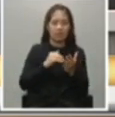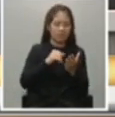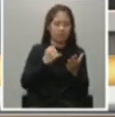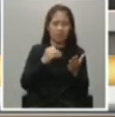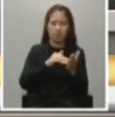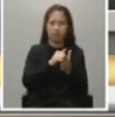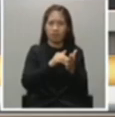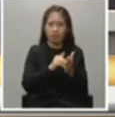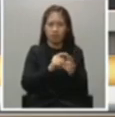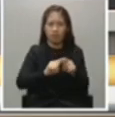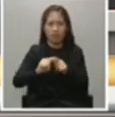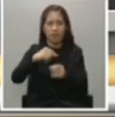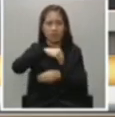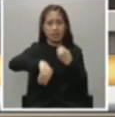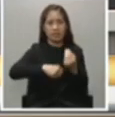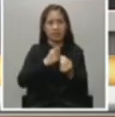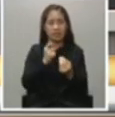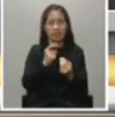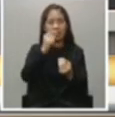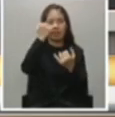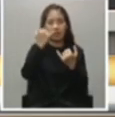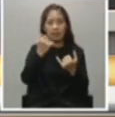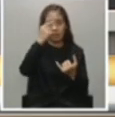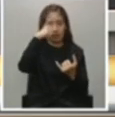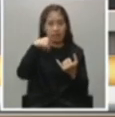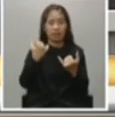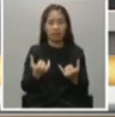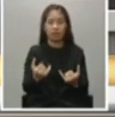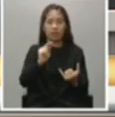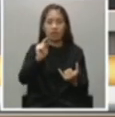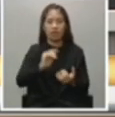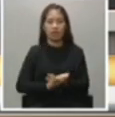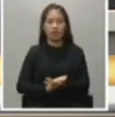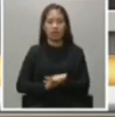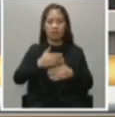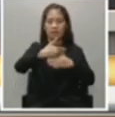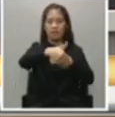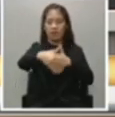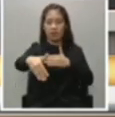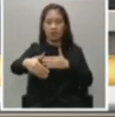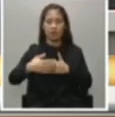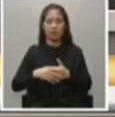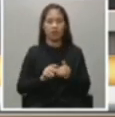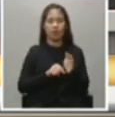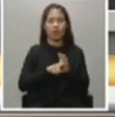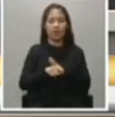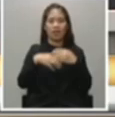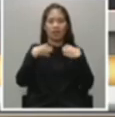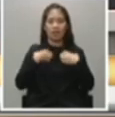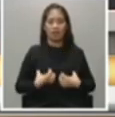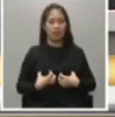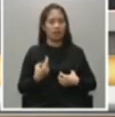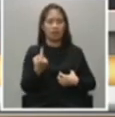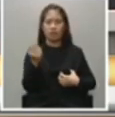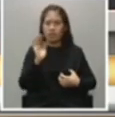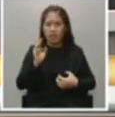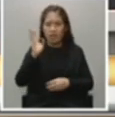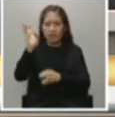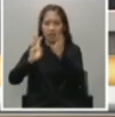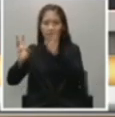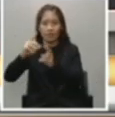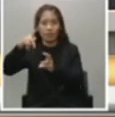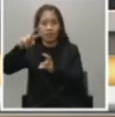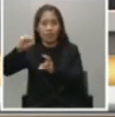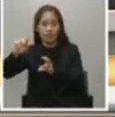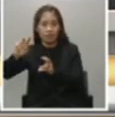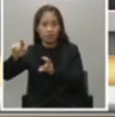และที่เศรษฐกิจไทยเป็นแบบนี้ไม่ใช่เพราะปัจจัยภายนอกอย่างไวรัสโคโรนาไม่ใช่เพราะฝุ่นพิษไม่ใช่เพราะน้ำท่วมไม่ใช่เพ